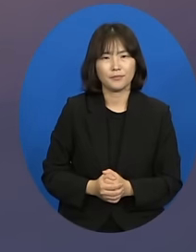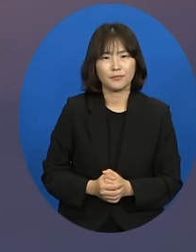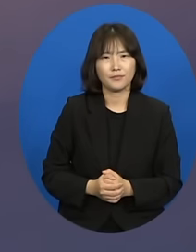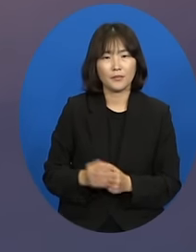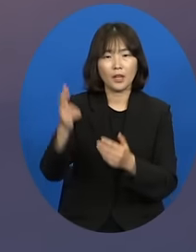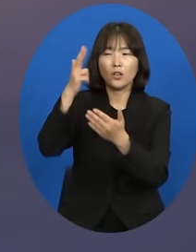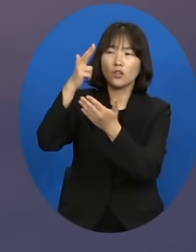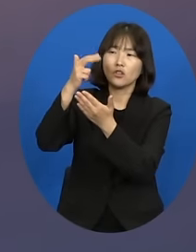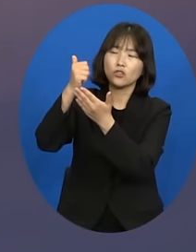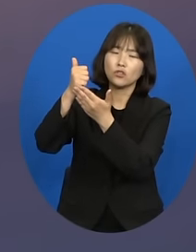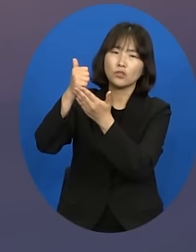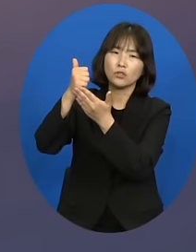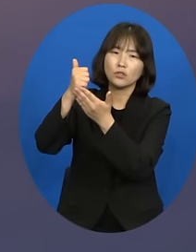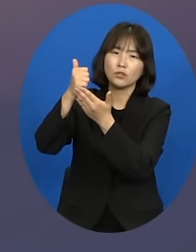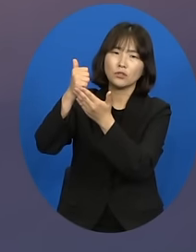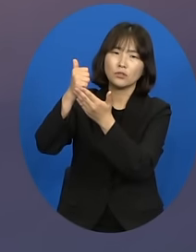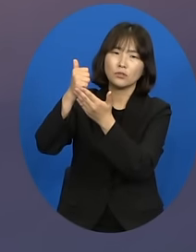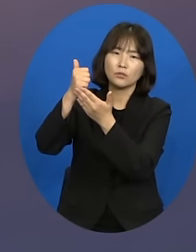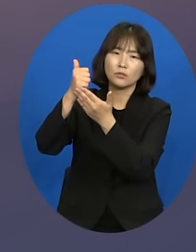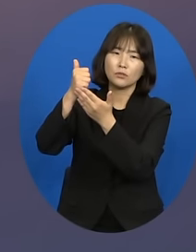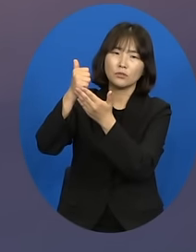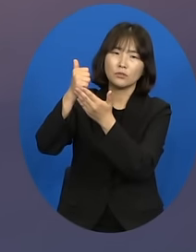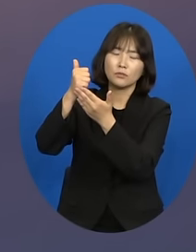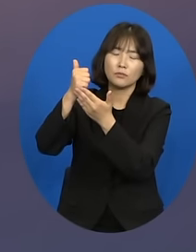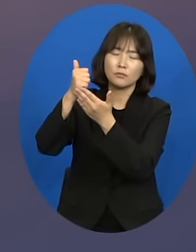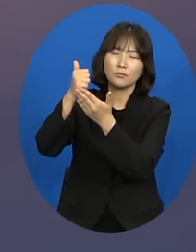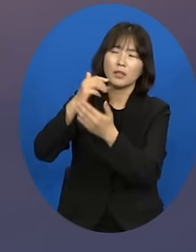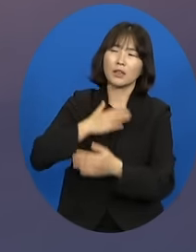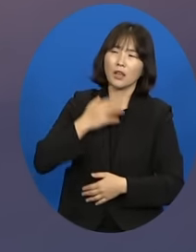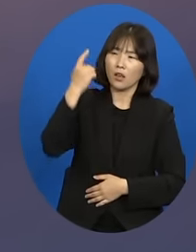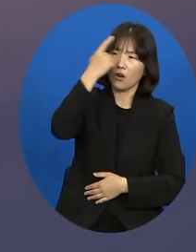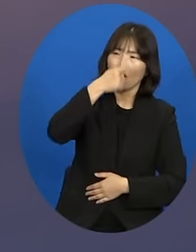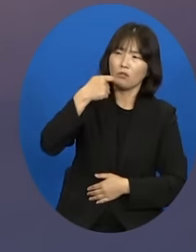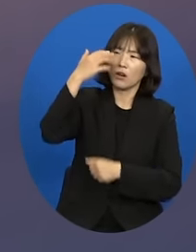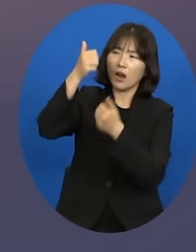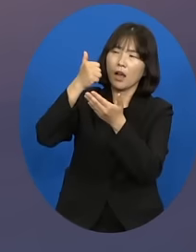주님 내 얼굴에 하나님 나라가 새겨지게 하옵소서.